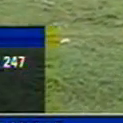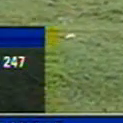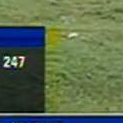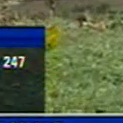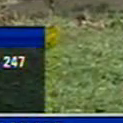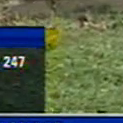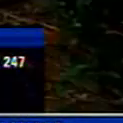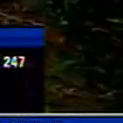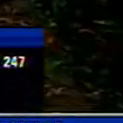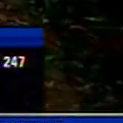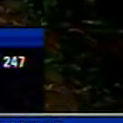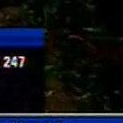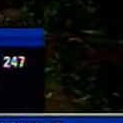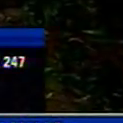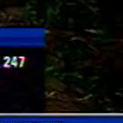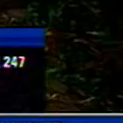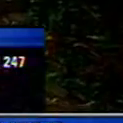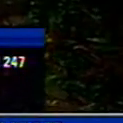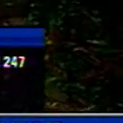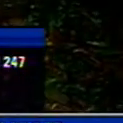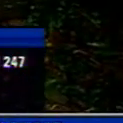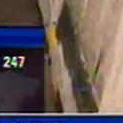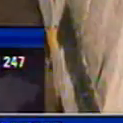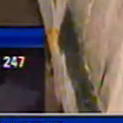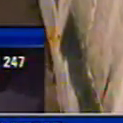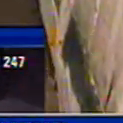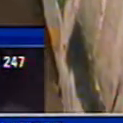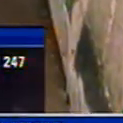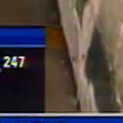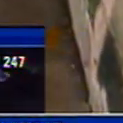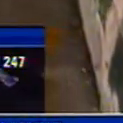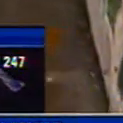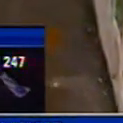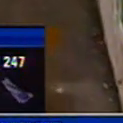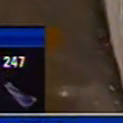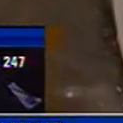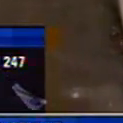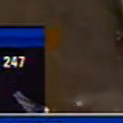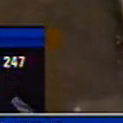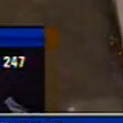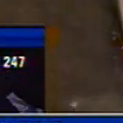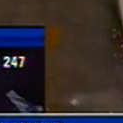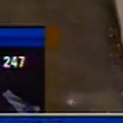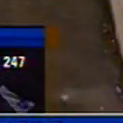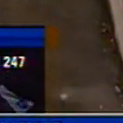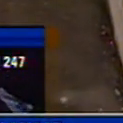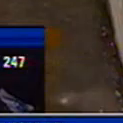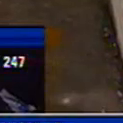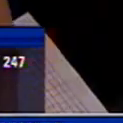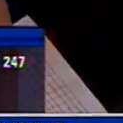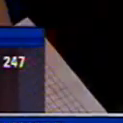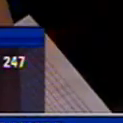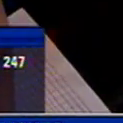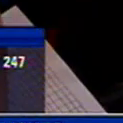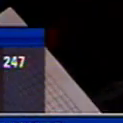swasta Kementerian juga akan melanjutkan perkhidmatan di luar waktu operasi di 16 klinik yang dikenal pasti di seluruh negara